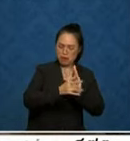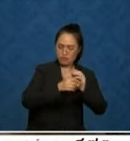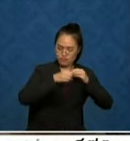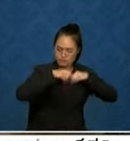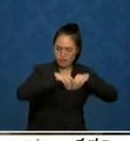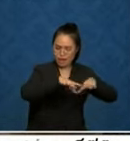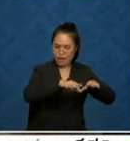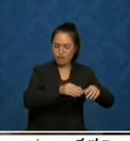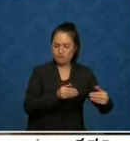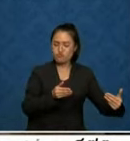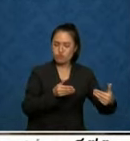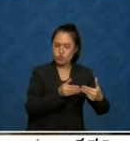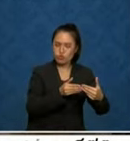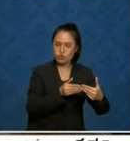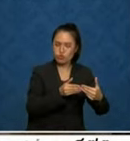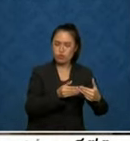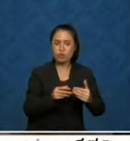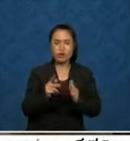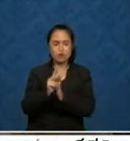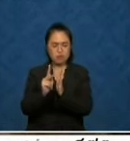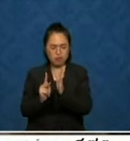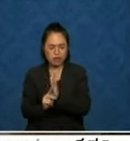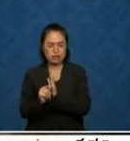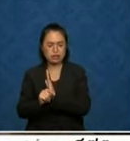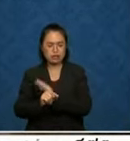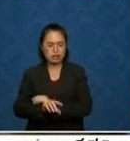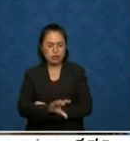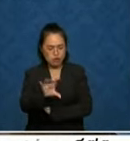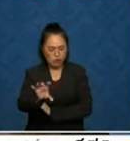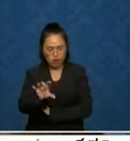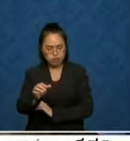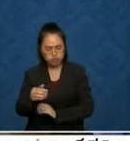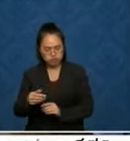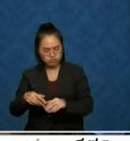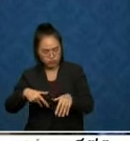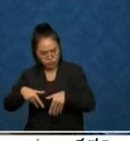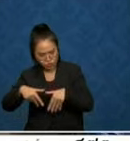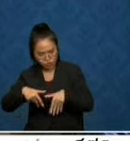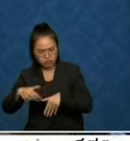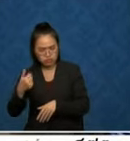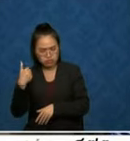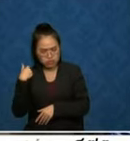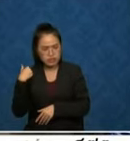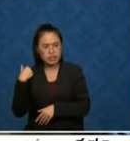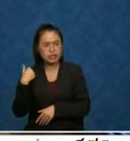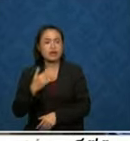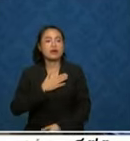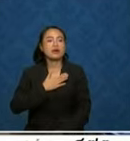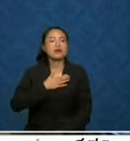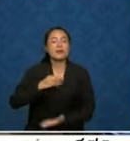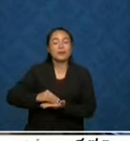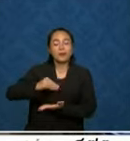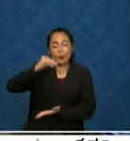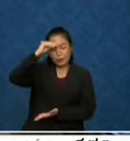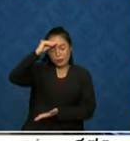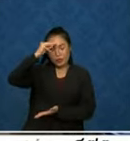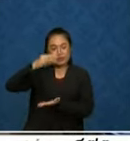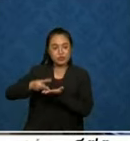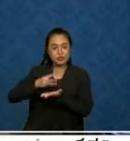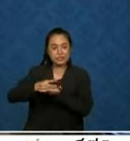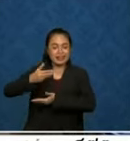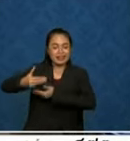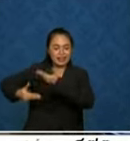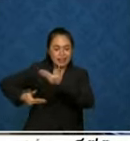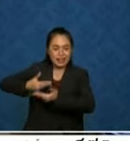ของข้อกฎหมายเพื่อหลอกลวงช่อโกงประชาชนหรือไม่ผมเรียนการตลาดมาพอทราบครับเขามี